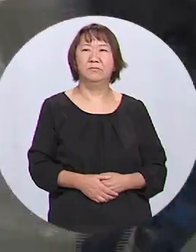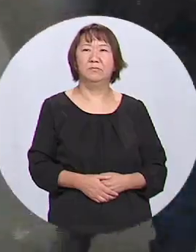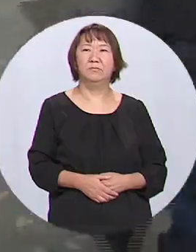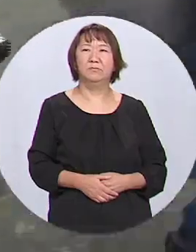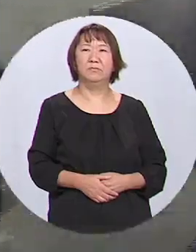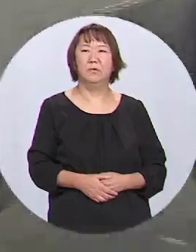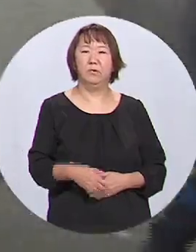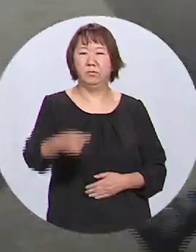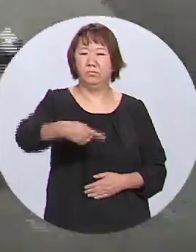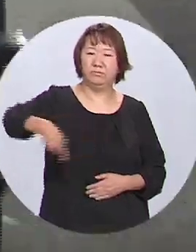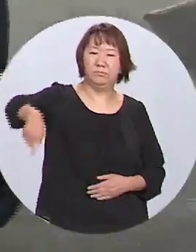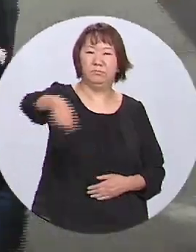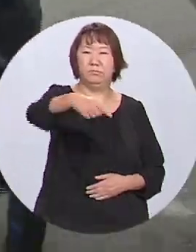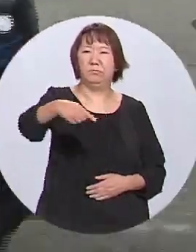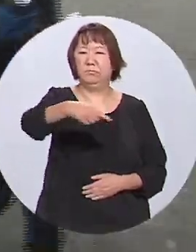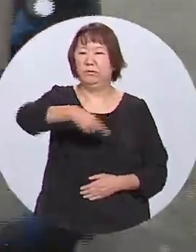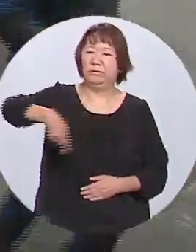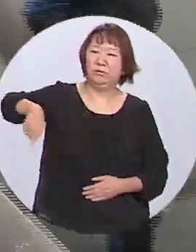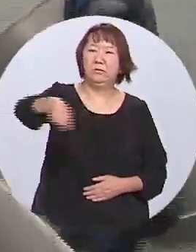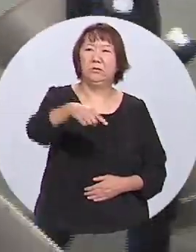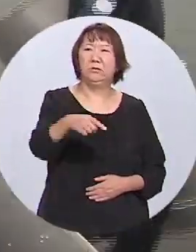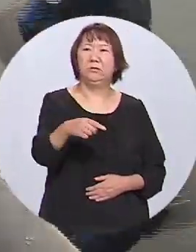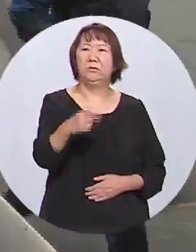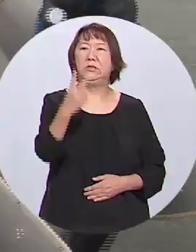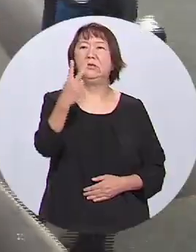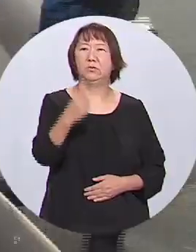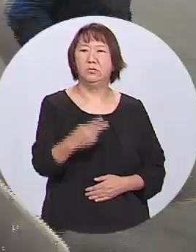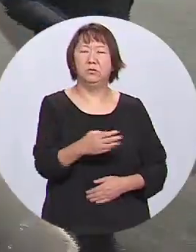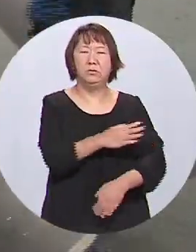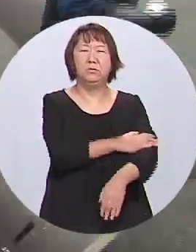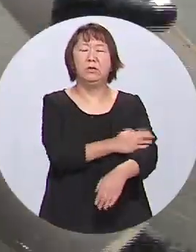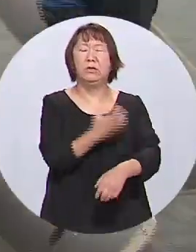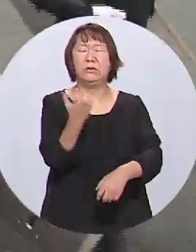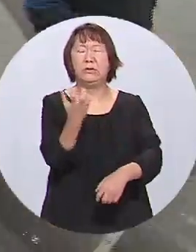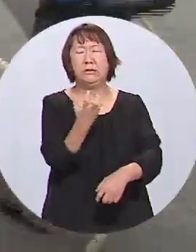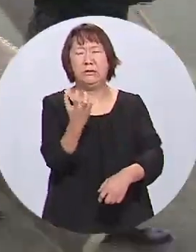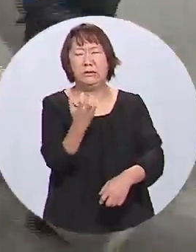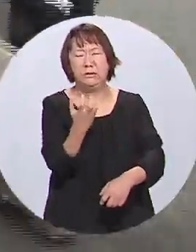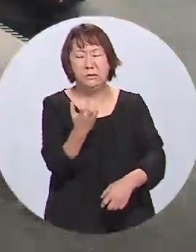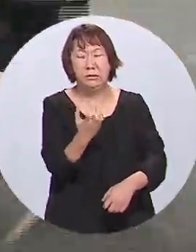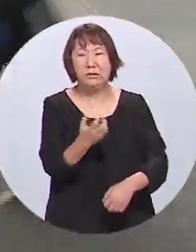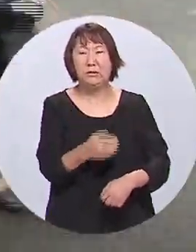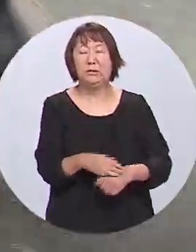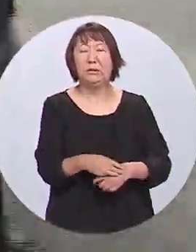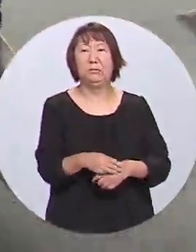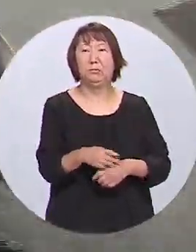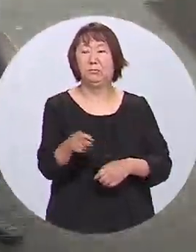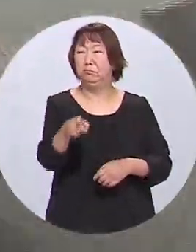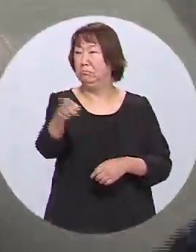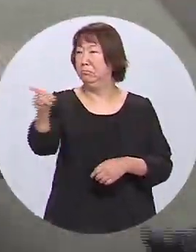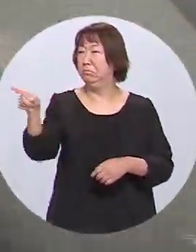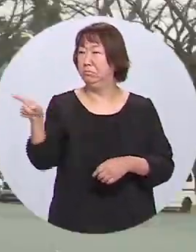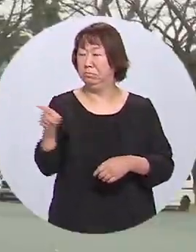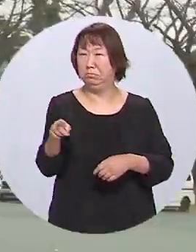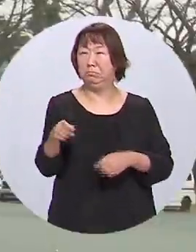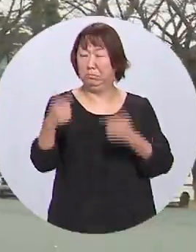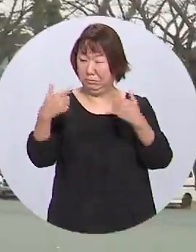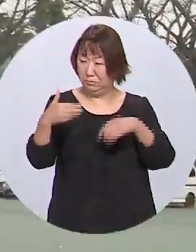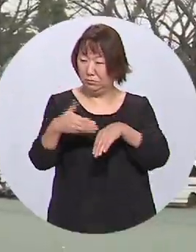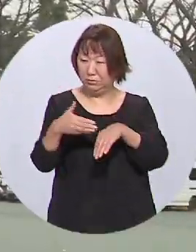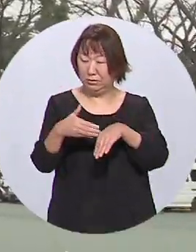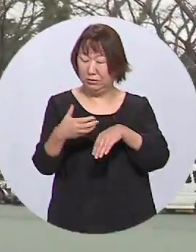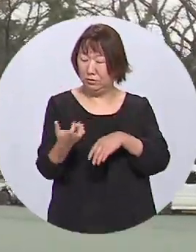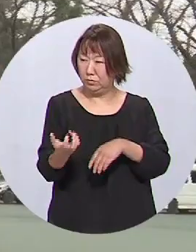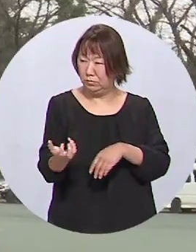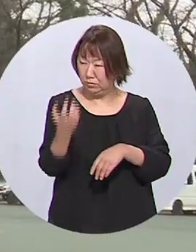これ持って2周しただけで腕がちぎれそうです。機動隊の人たちがいかに普段訓練してす